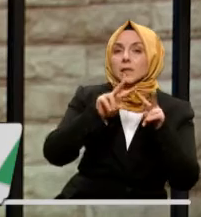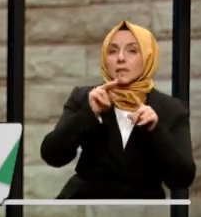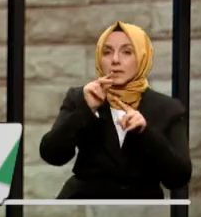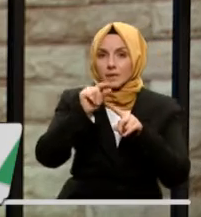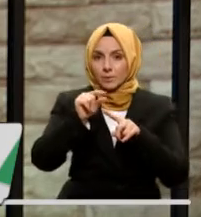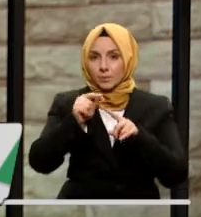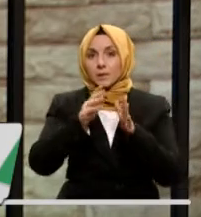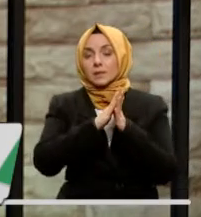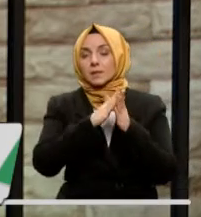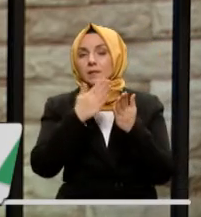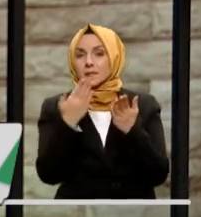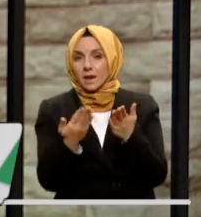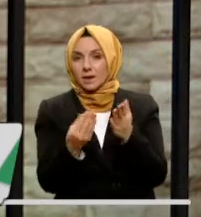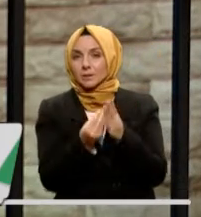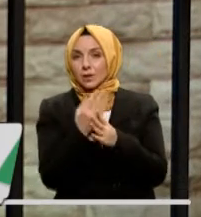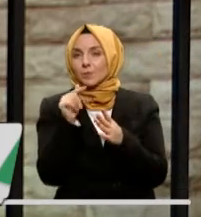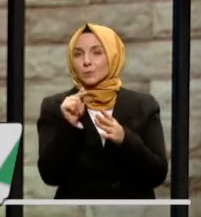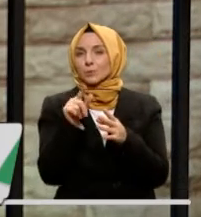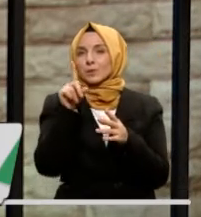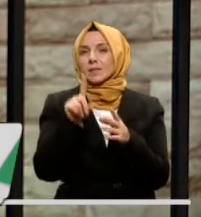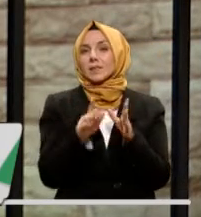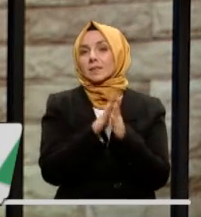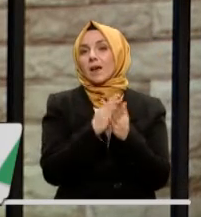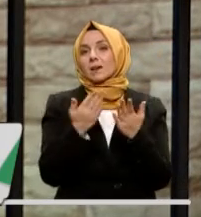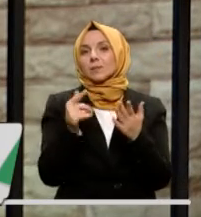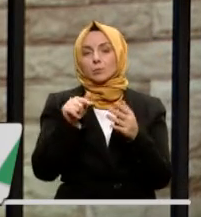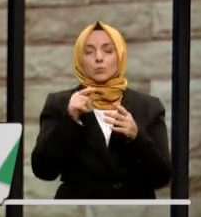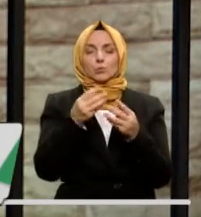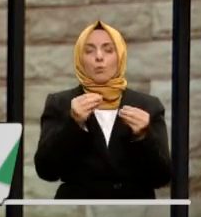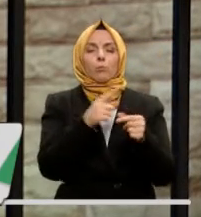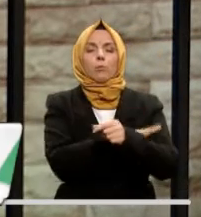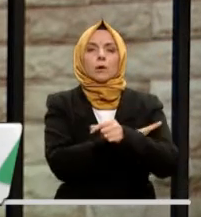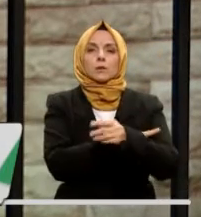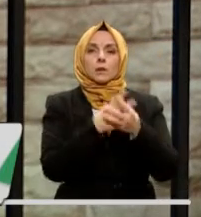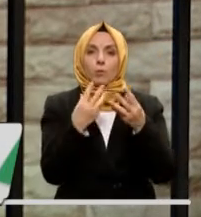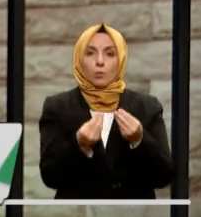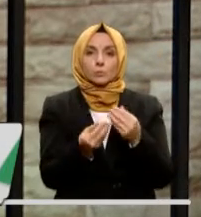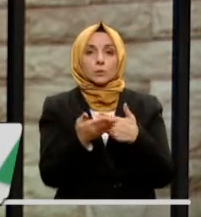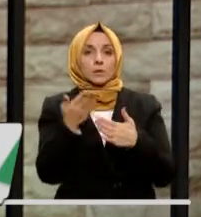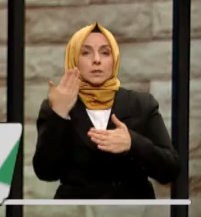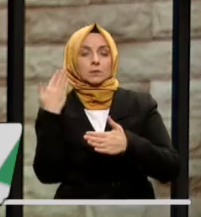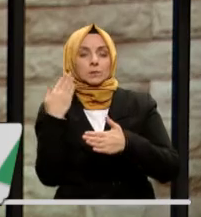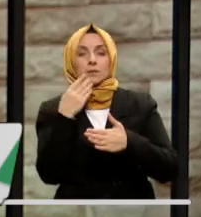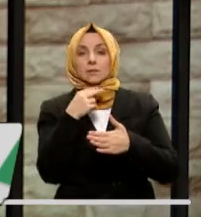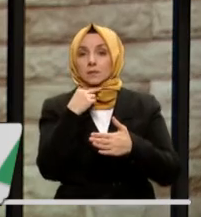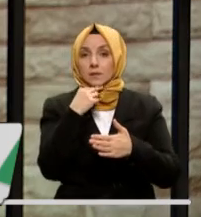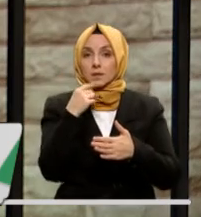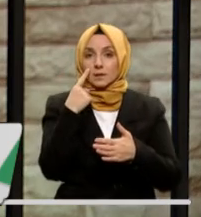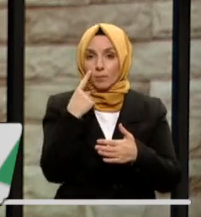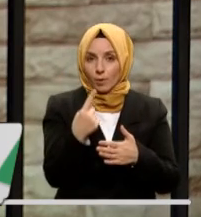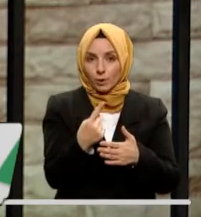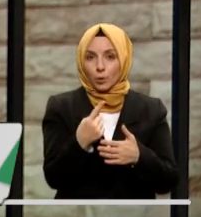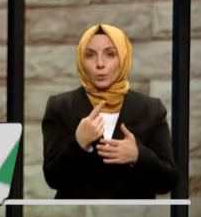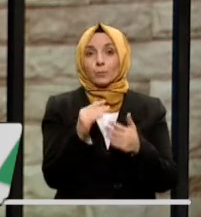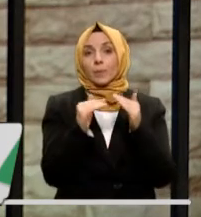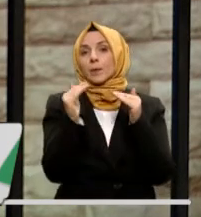bizim dergicilikte ki ilk adımımız ama çok kaliteli çıkmış Ben geçmiş sayılarını özellikle inceledim yüksek Sen sıra